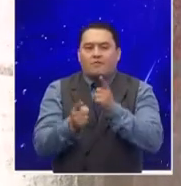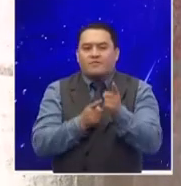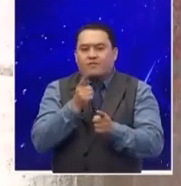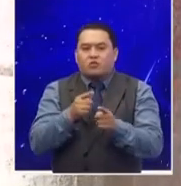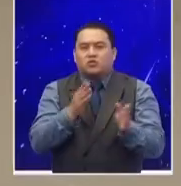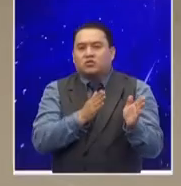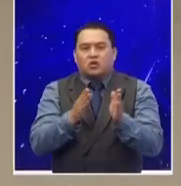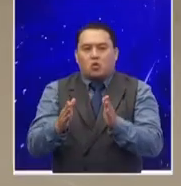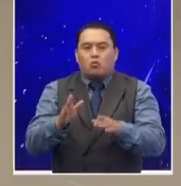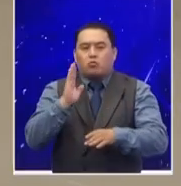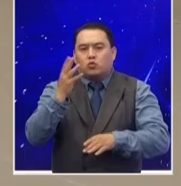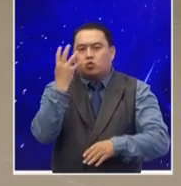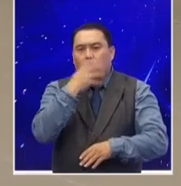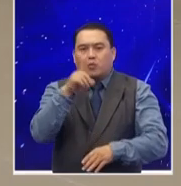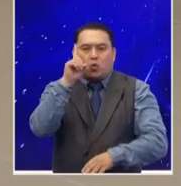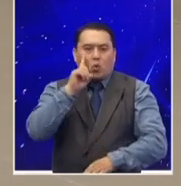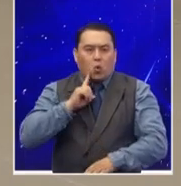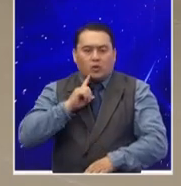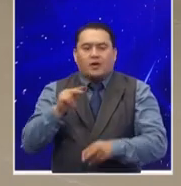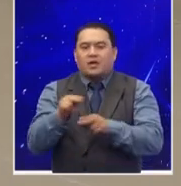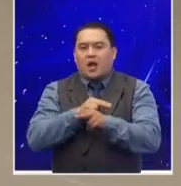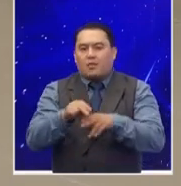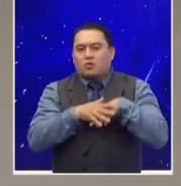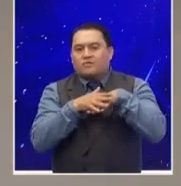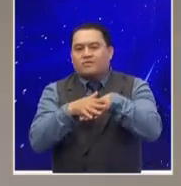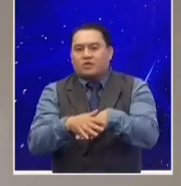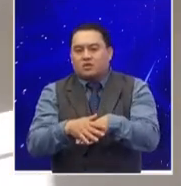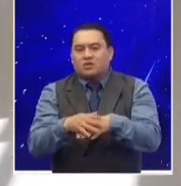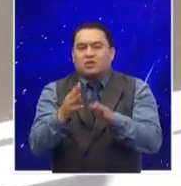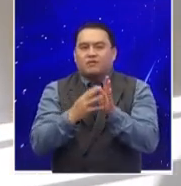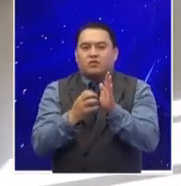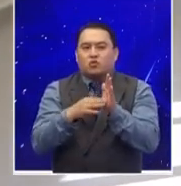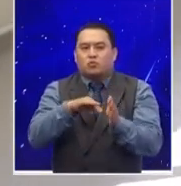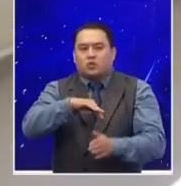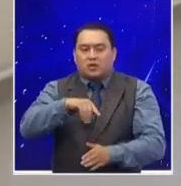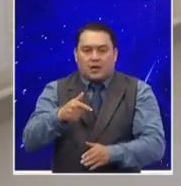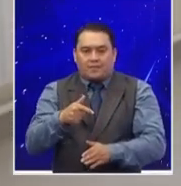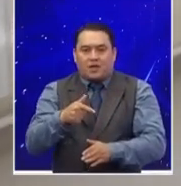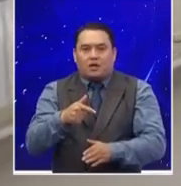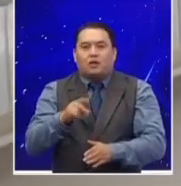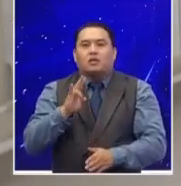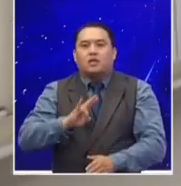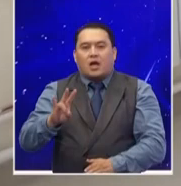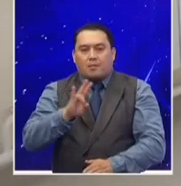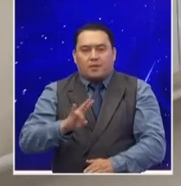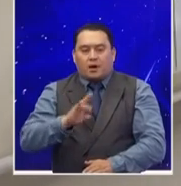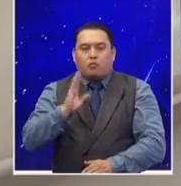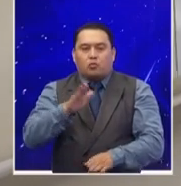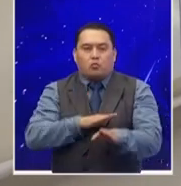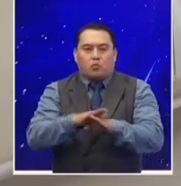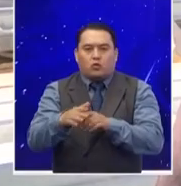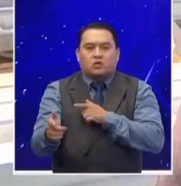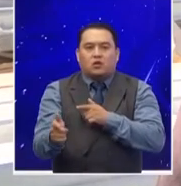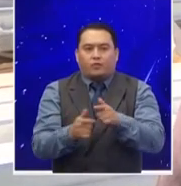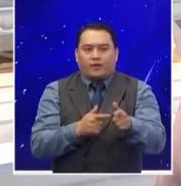отопительной системой, школа будет теплой и уютной. На ее капитальный ремонт выделено более 900 миллионов тенге. Уже в ноябре текущего года она будет полностью